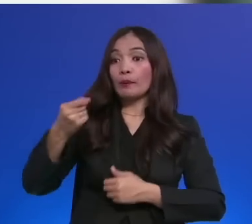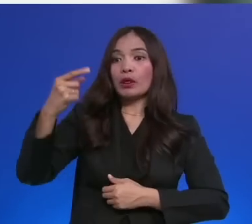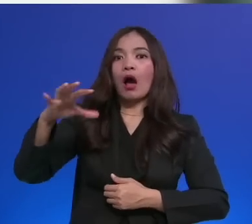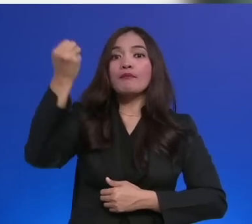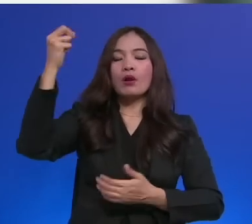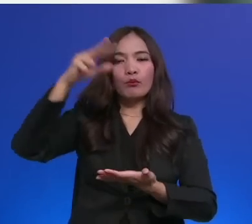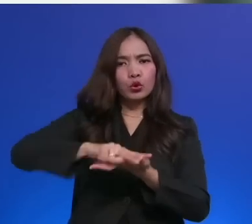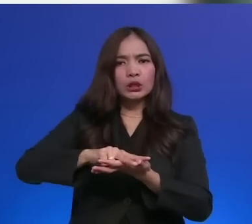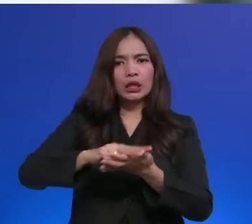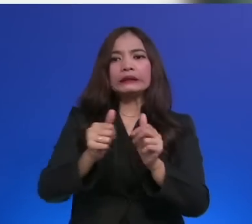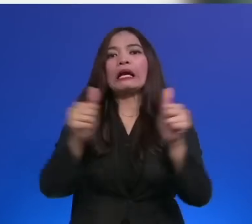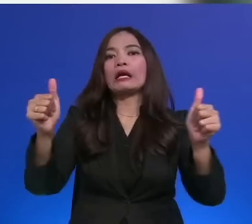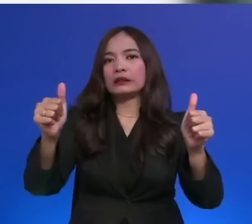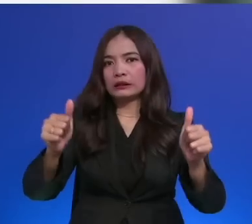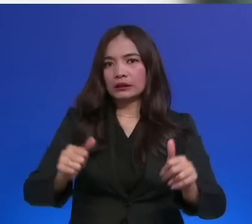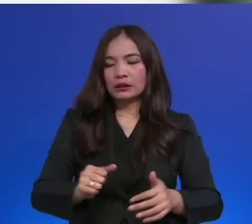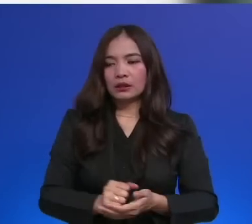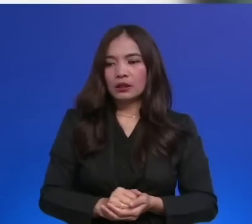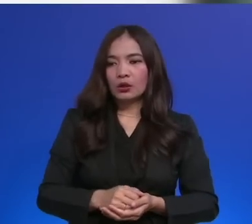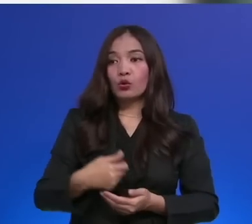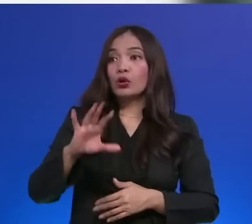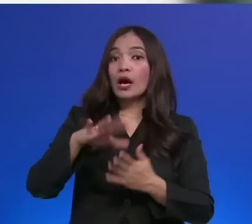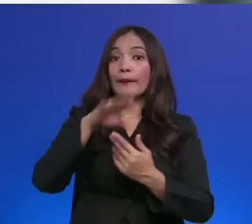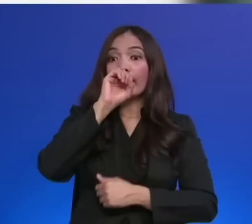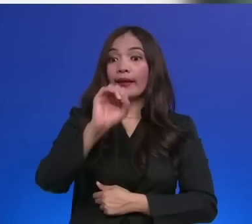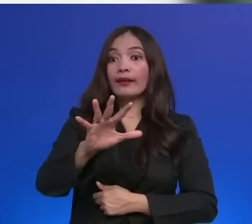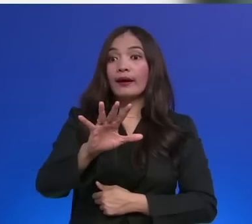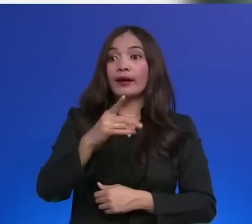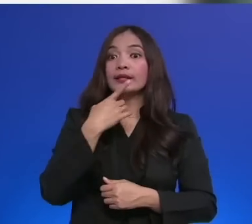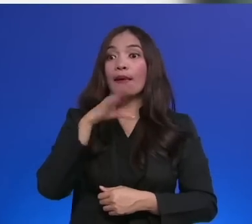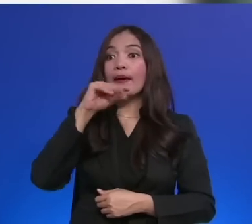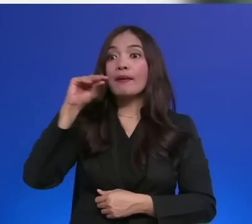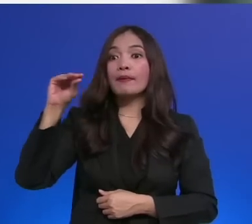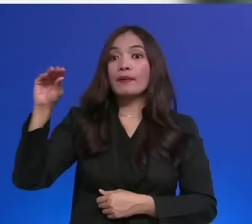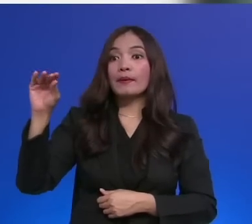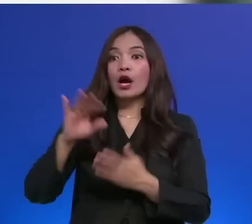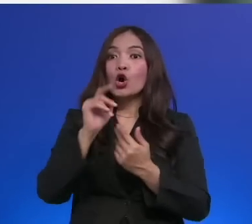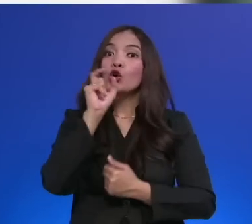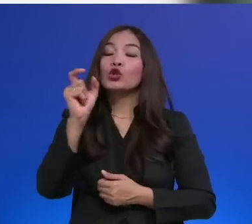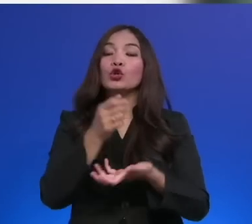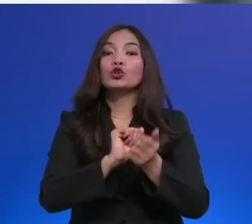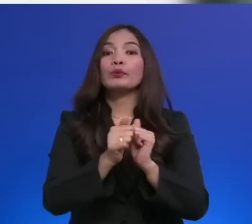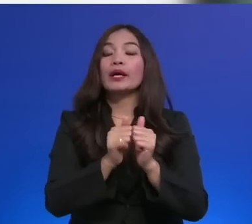keputusan cerai. Lalu mengucapkan kata-kata apa gitu untuk bisa